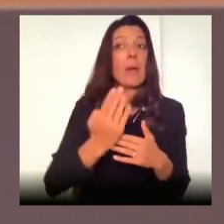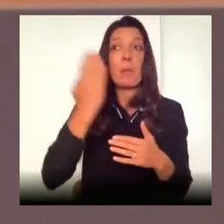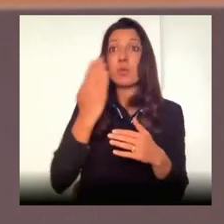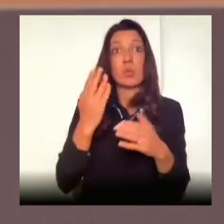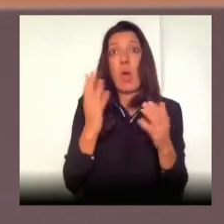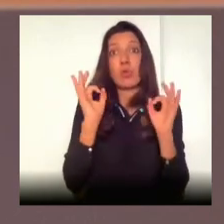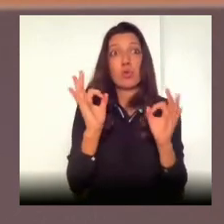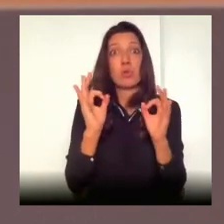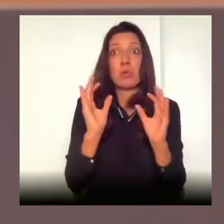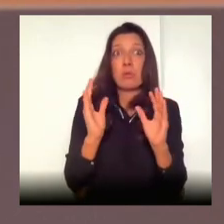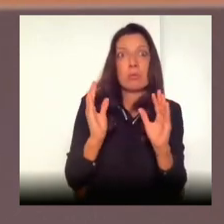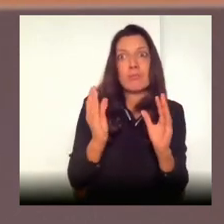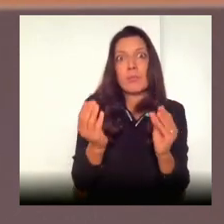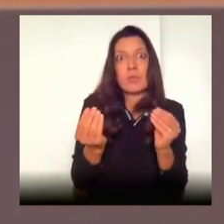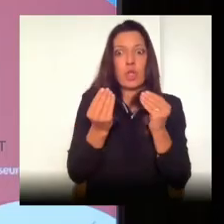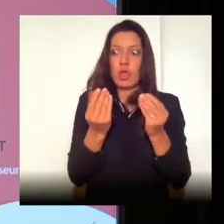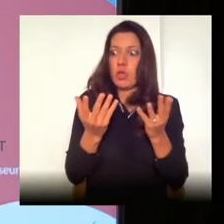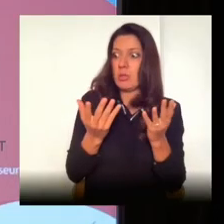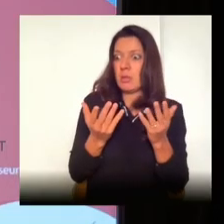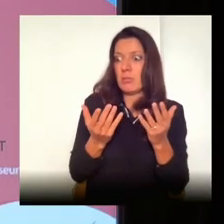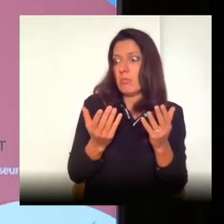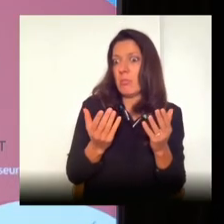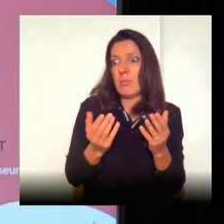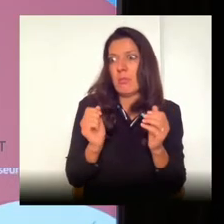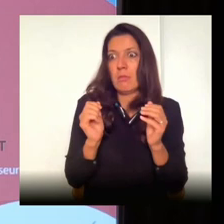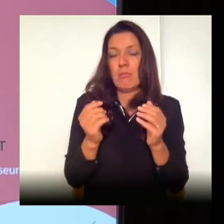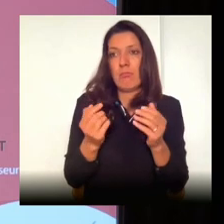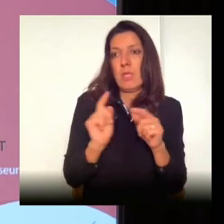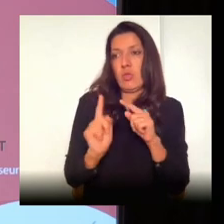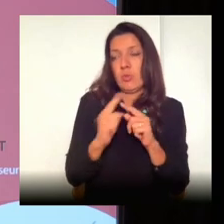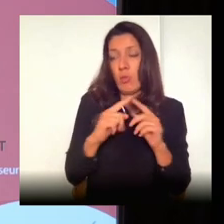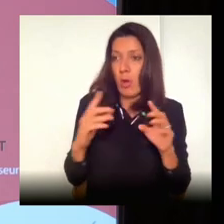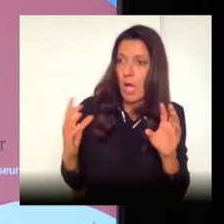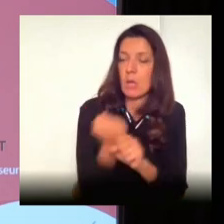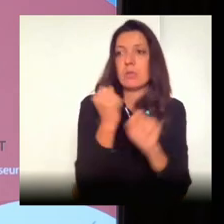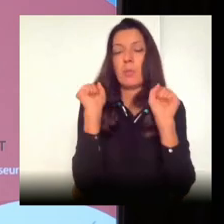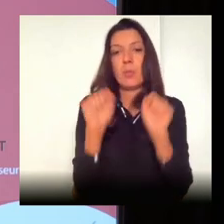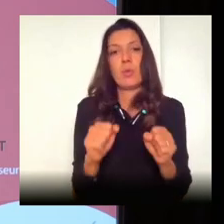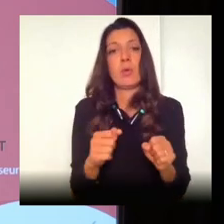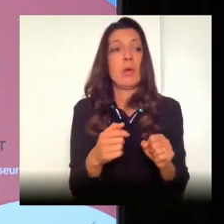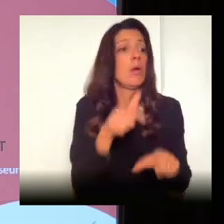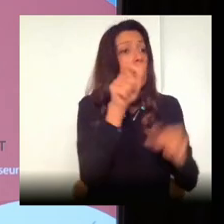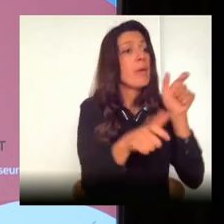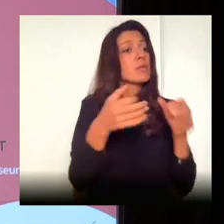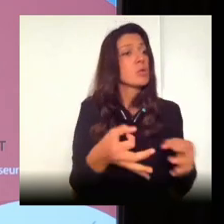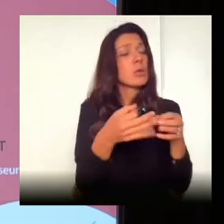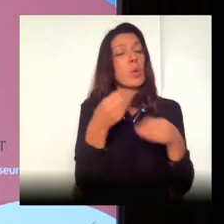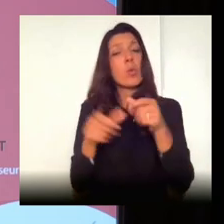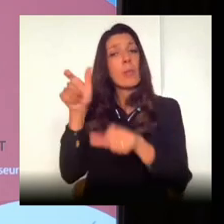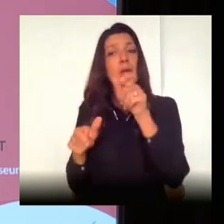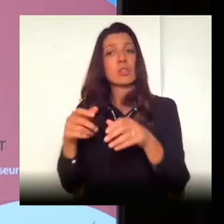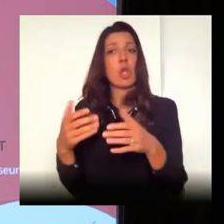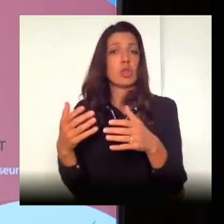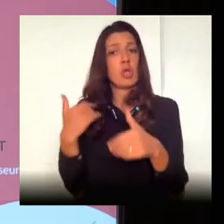moyens. Tant qu'il y a une volonté, il y a un chemin. Donc que ce soit pour les personnes handicapées comme les personnes valides, c'est ça le message que je voudrais